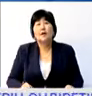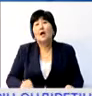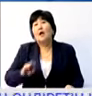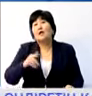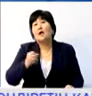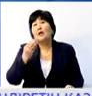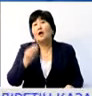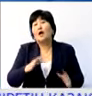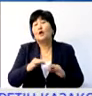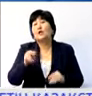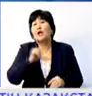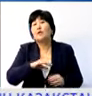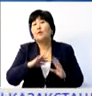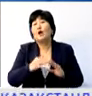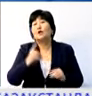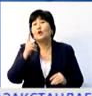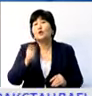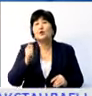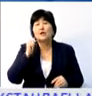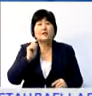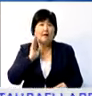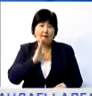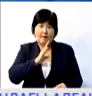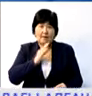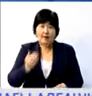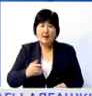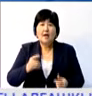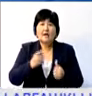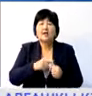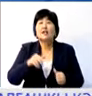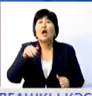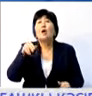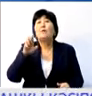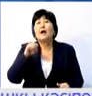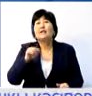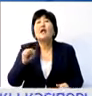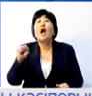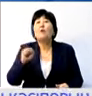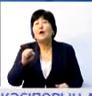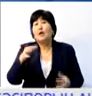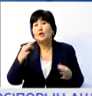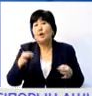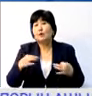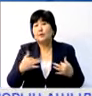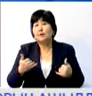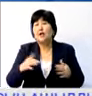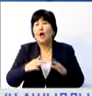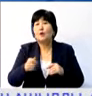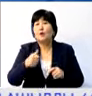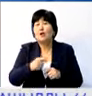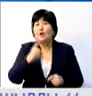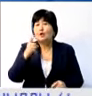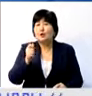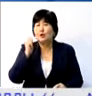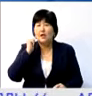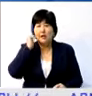Жалағаш ауданының Еңбек ауылында 100 жасаған кейуана тұрады. Есімі Бәти Аманбаева. Тәуелсіздік мерекесі қарсаңда аудан әкімі 100